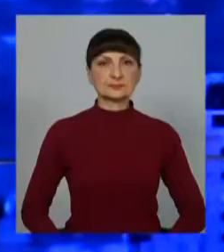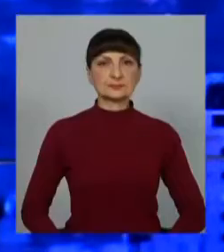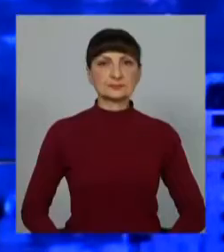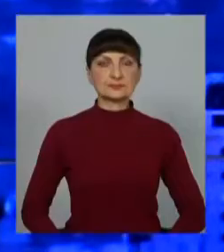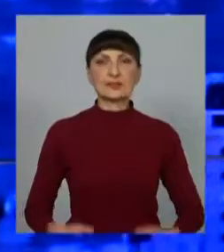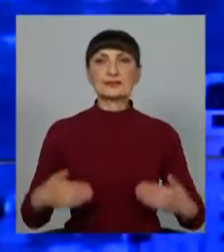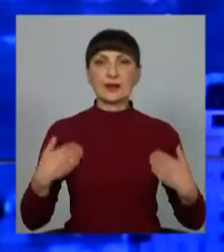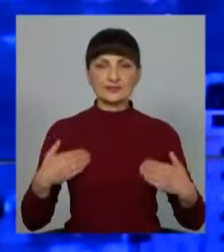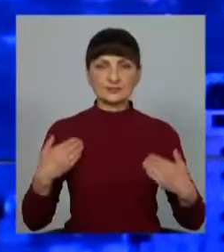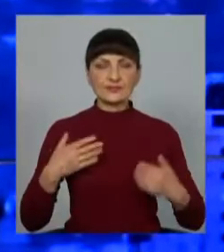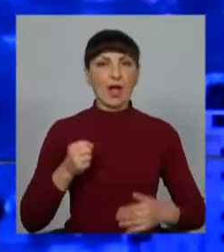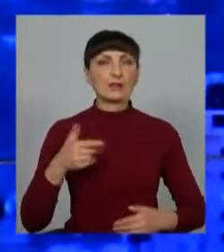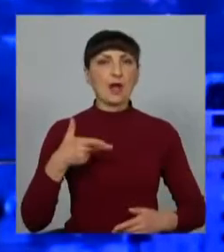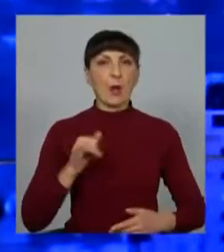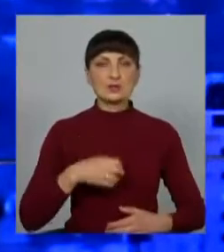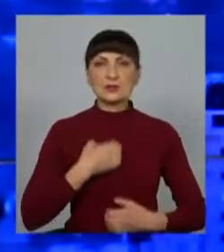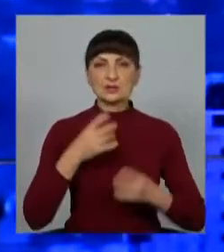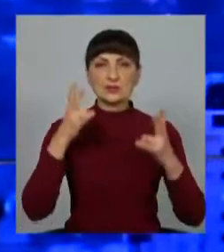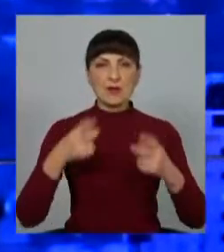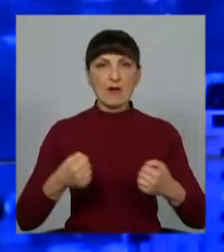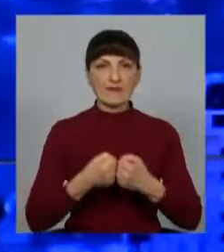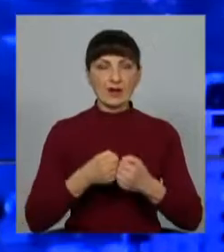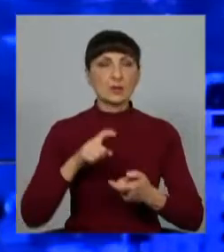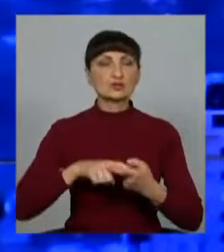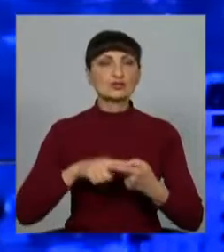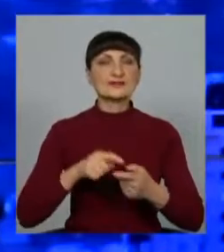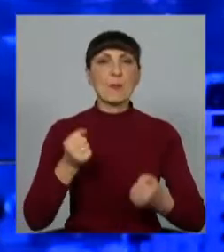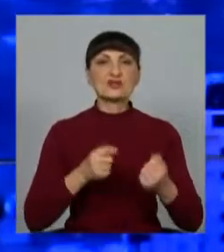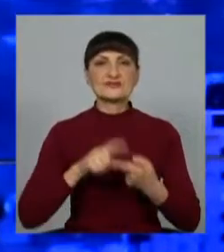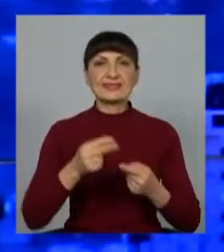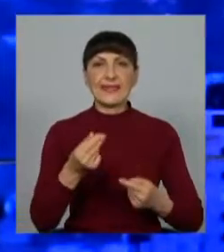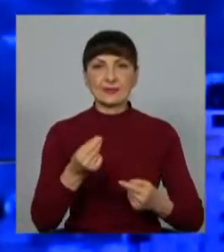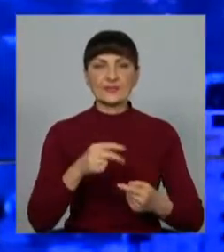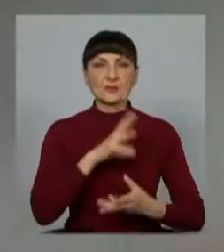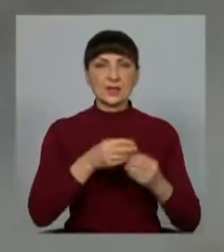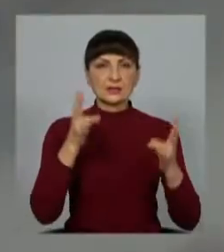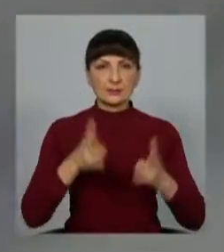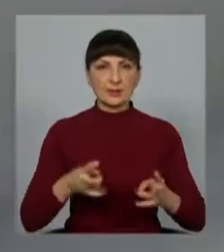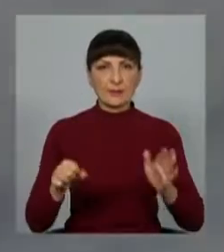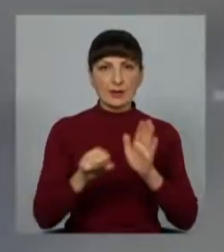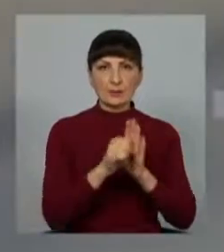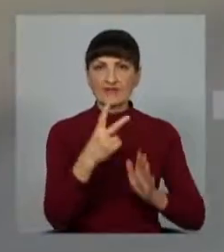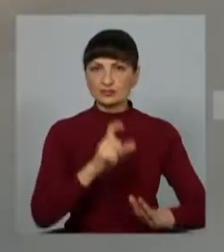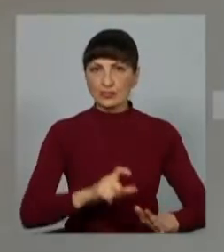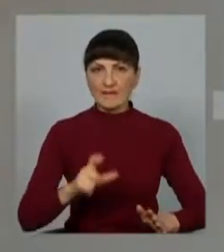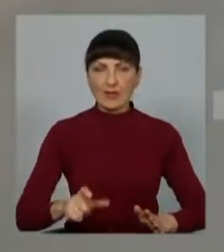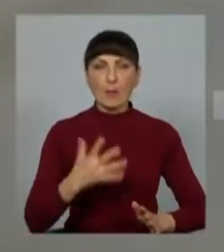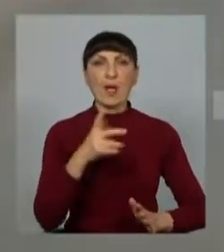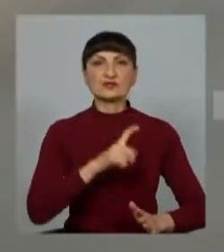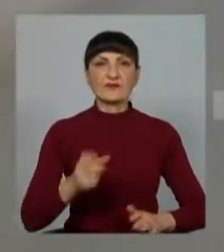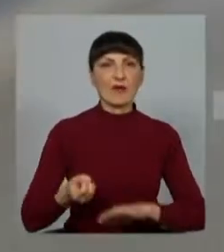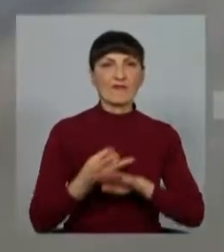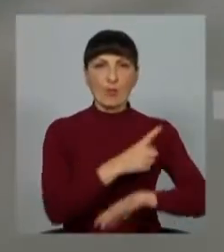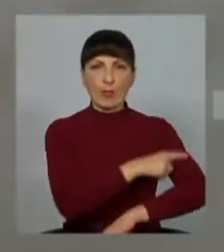В Актау произошла страшная авария с участием инкассаторской машины. В результате ДТП двое погибли на месте, пятеро доставлены в